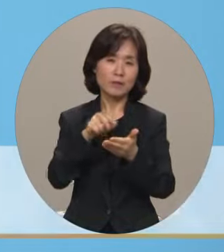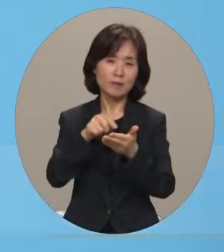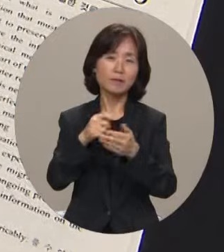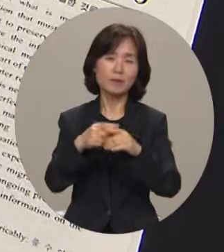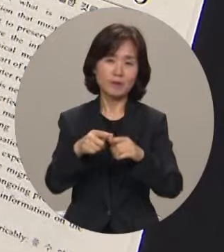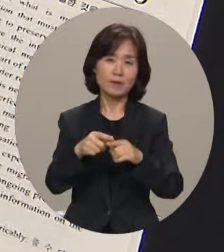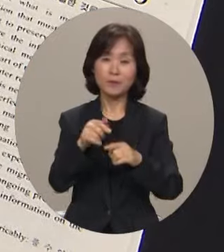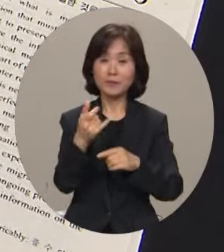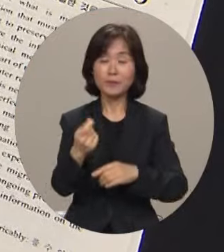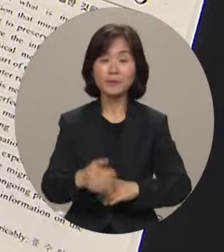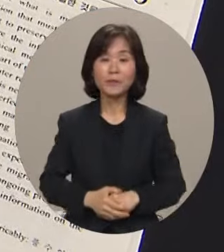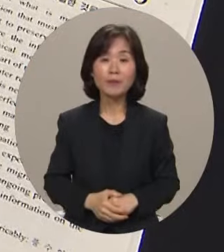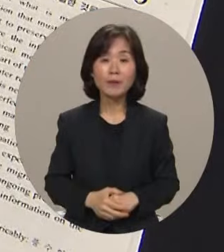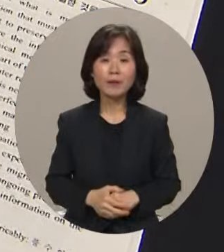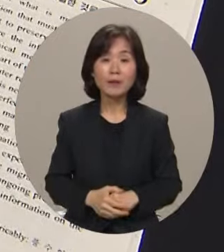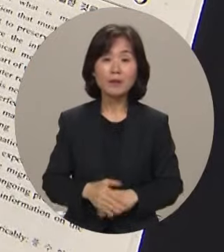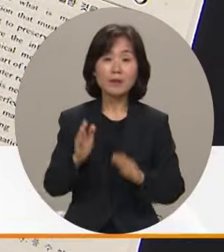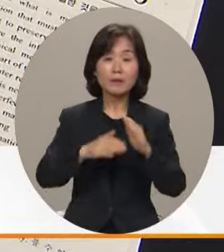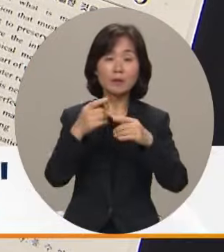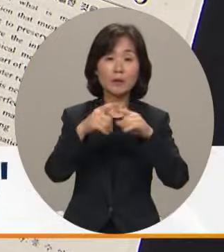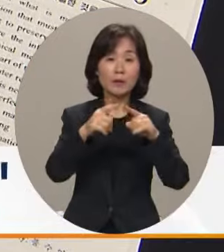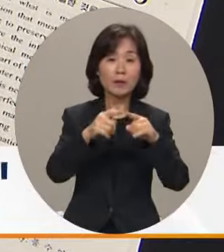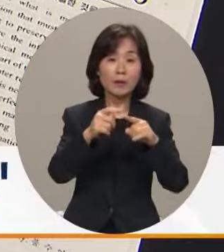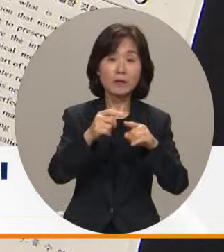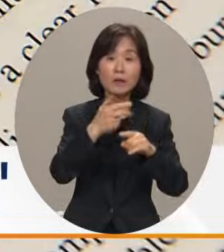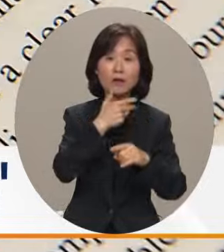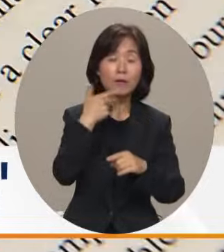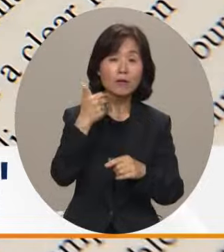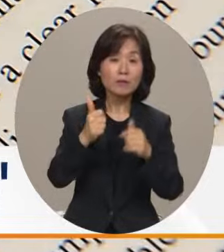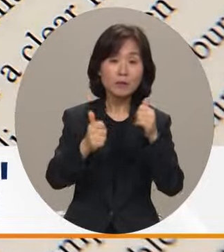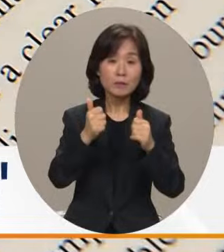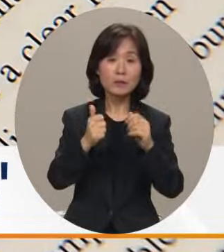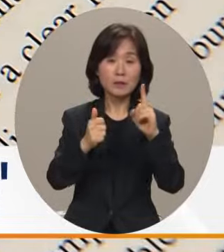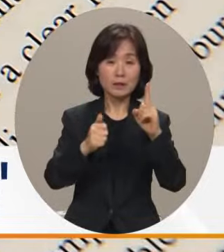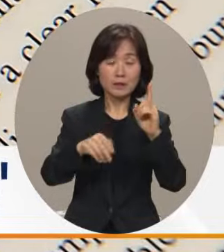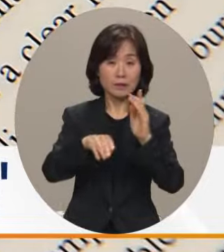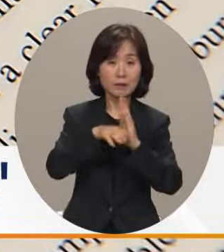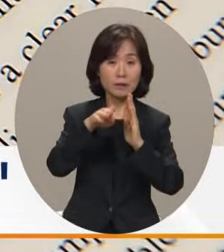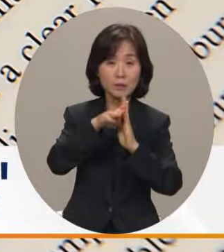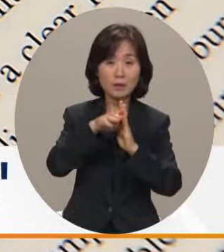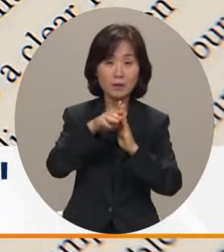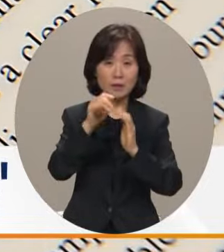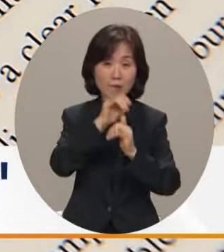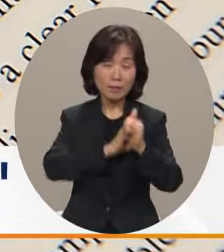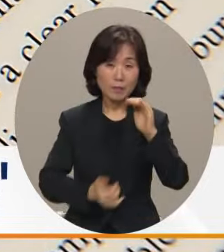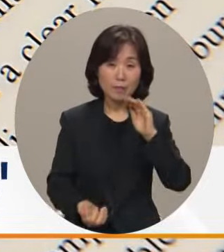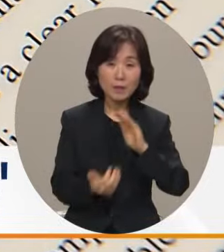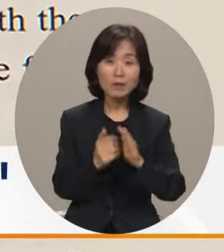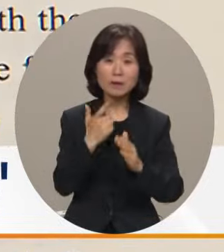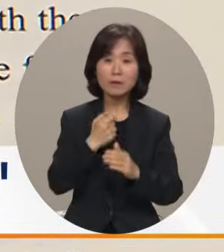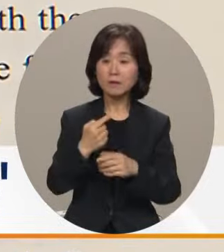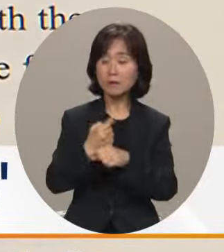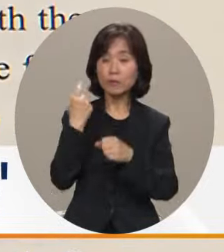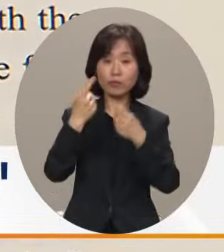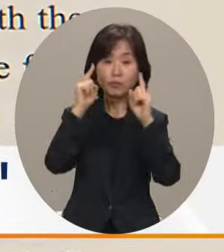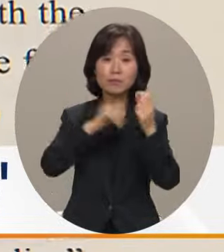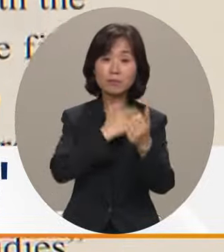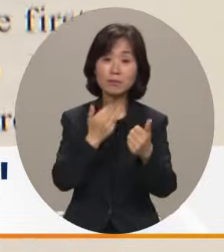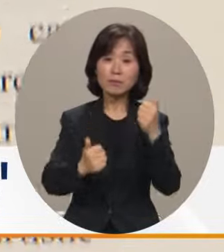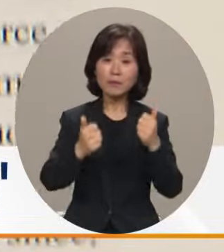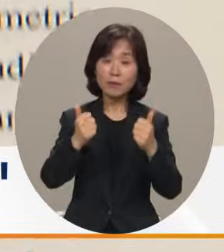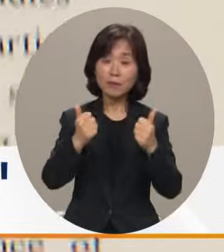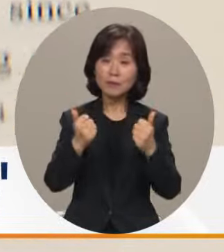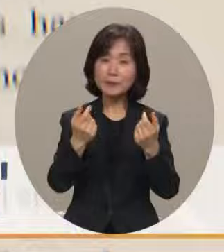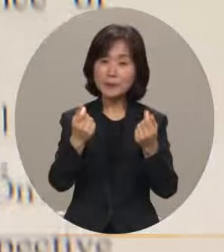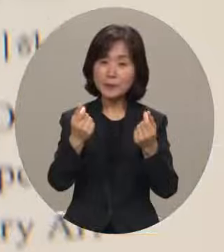분석하였습니다 절대평가로 치러지는 영어은 1등급 비율이 역대 최저를 기록했던 지난의 수능과 비슷한 수준으로